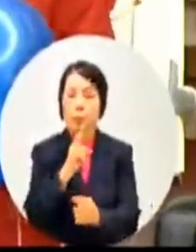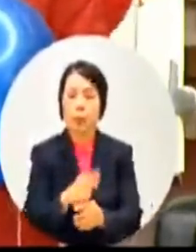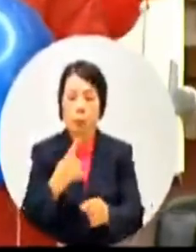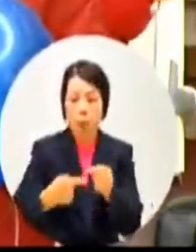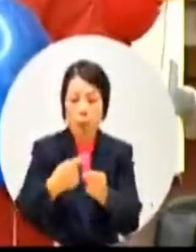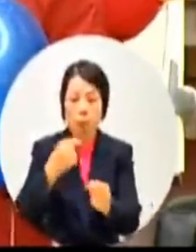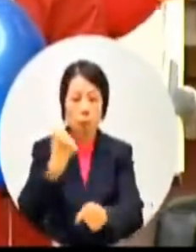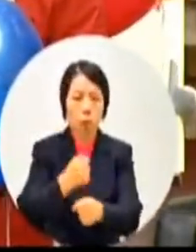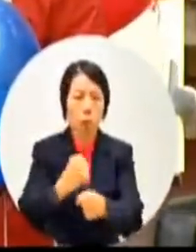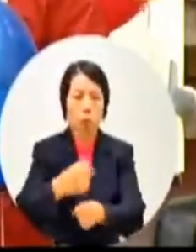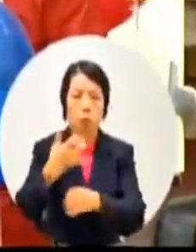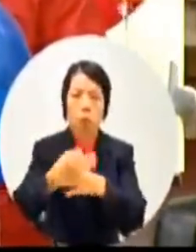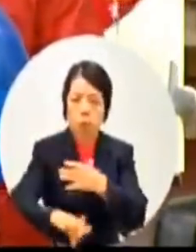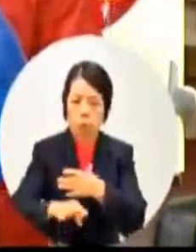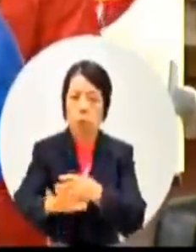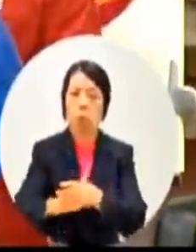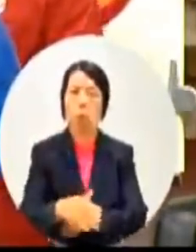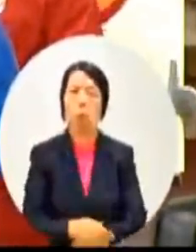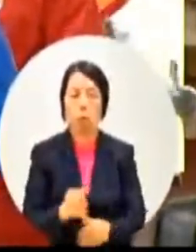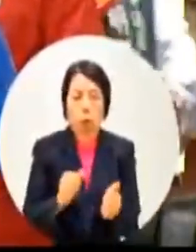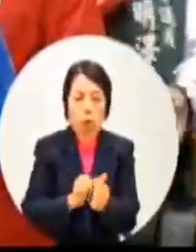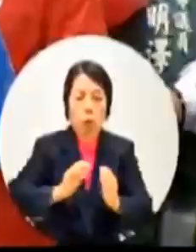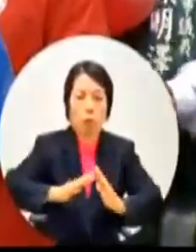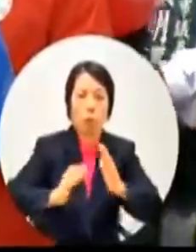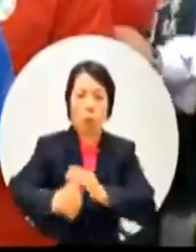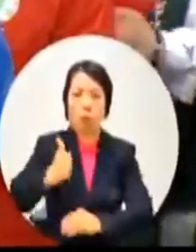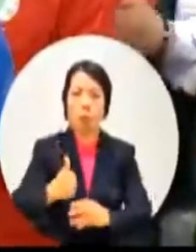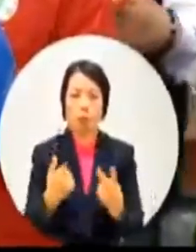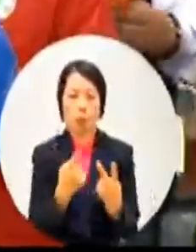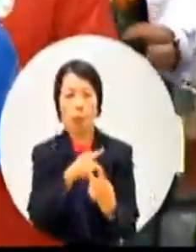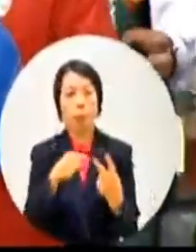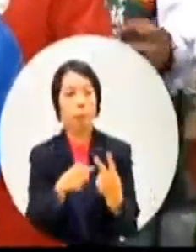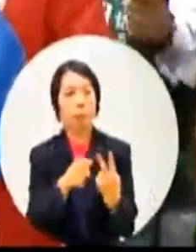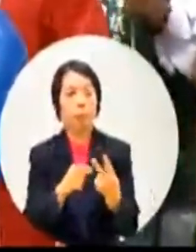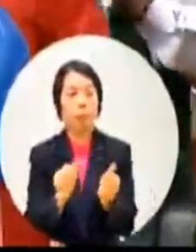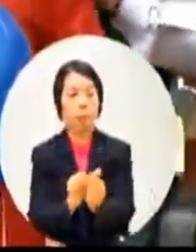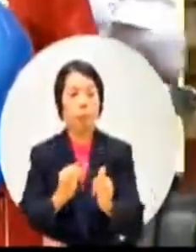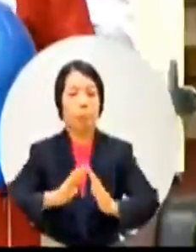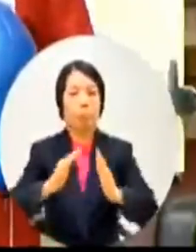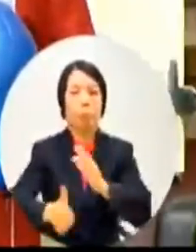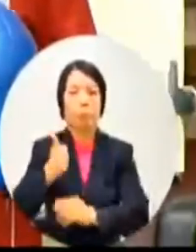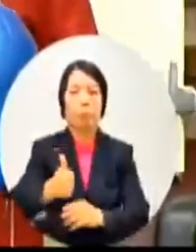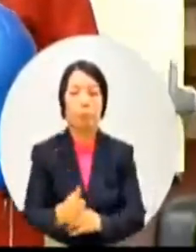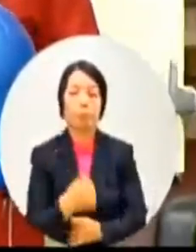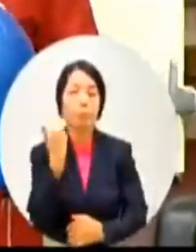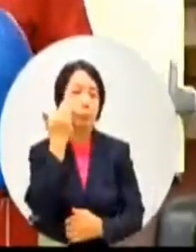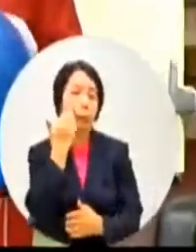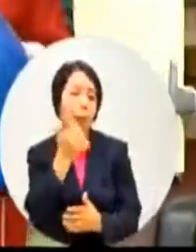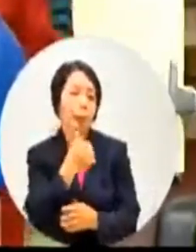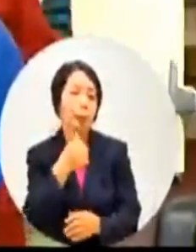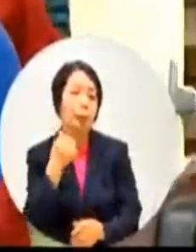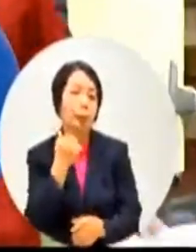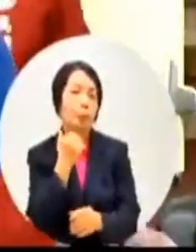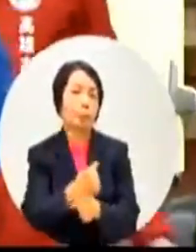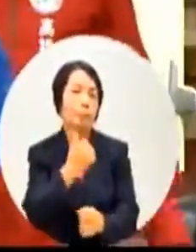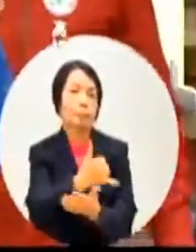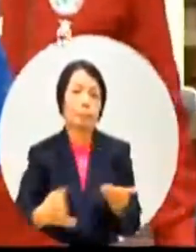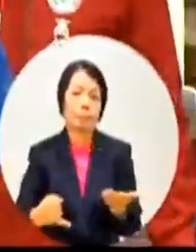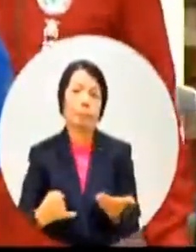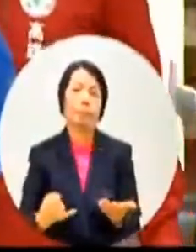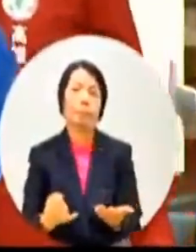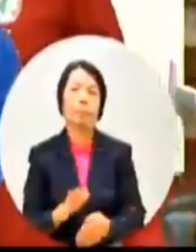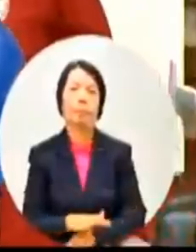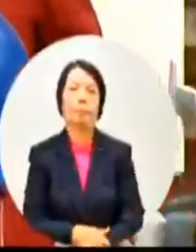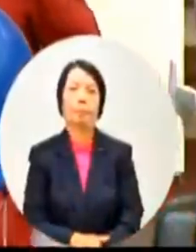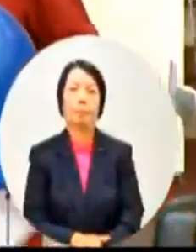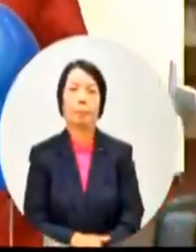市长要下台，在场的两位副市长，另外还没有到任，是哪一位副市长做不好要下台？ 卖我大炮了，没时间啊。